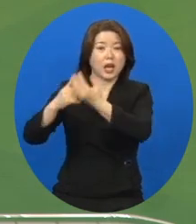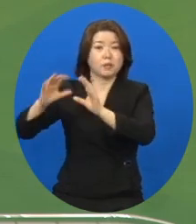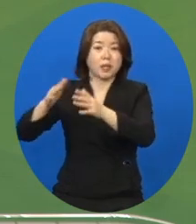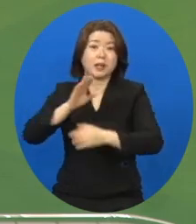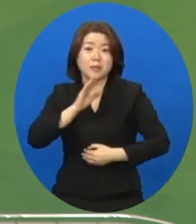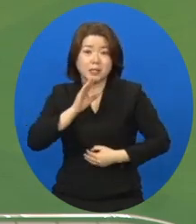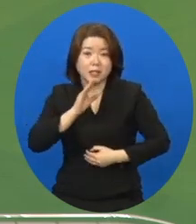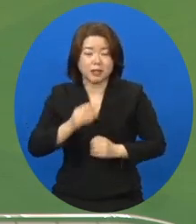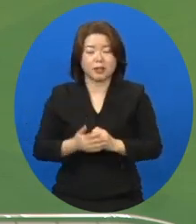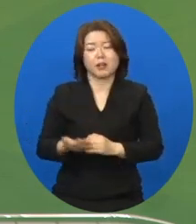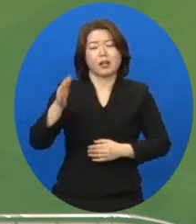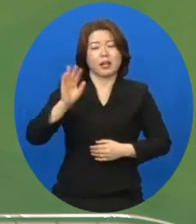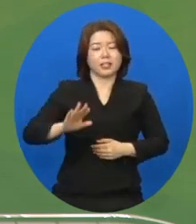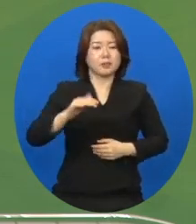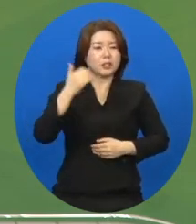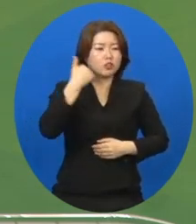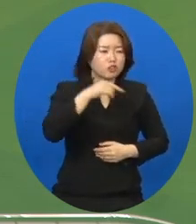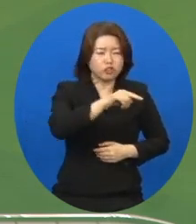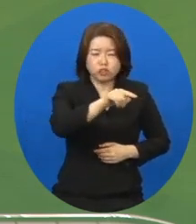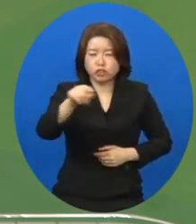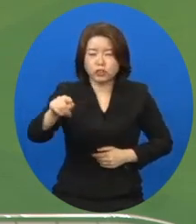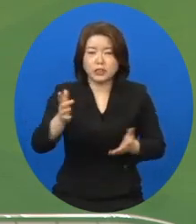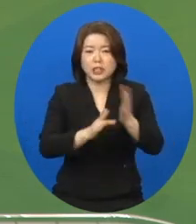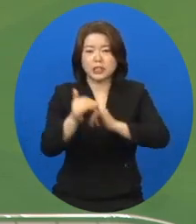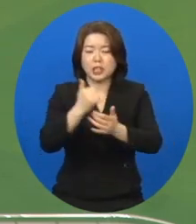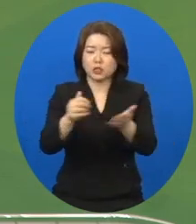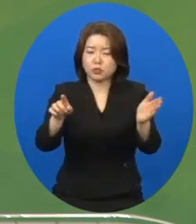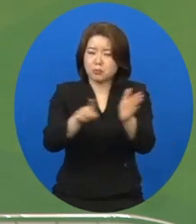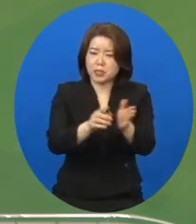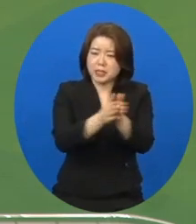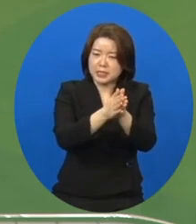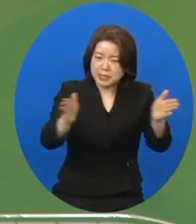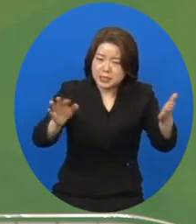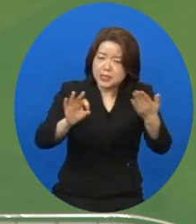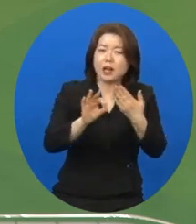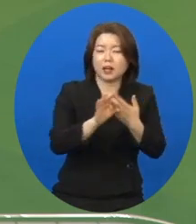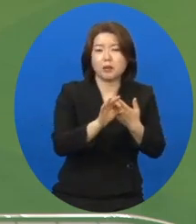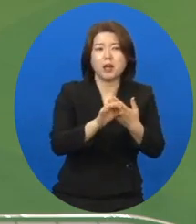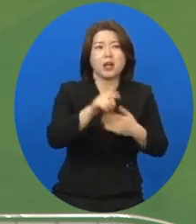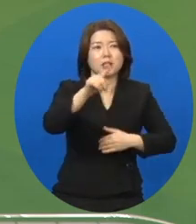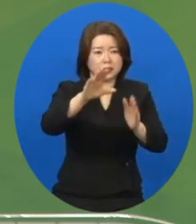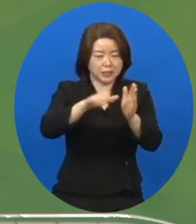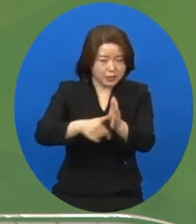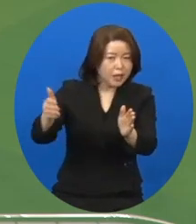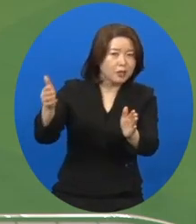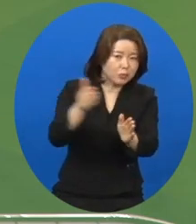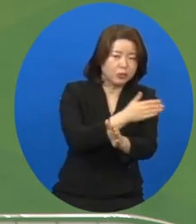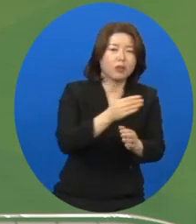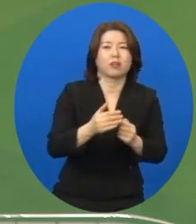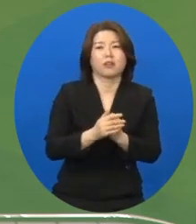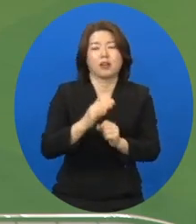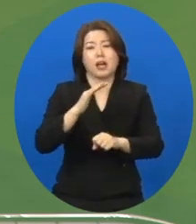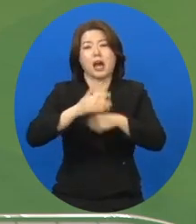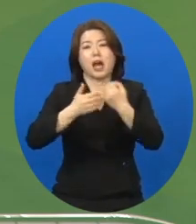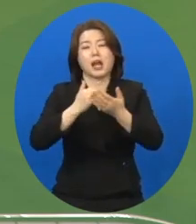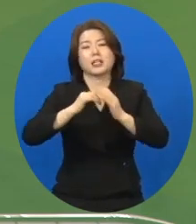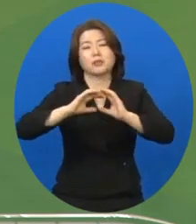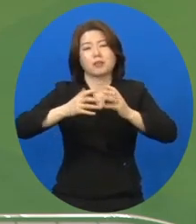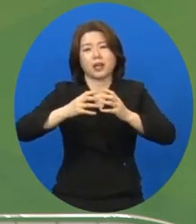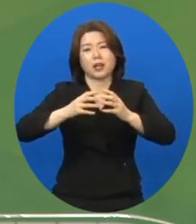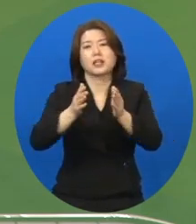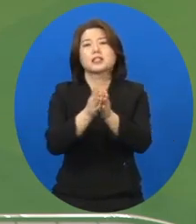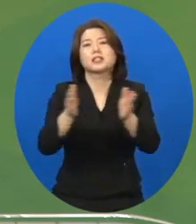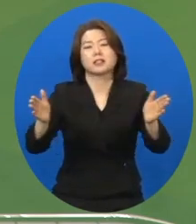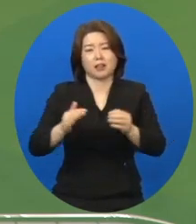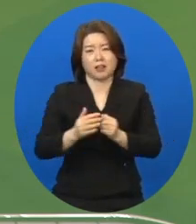누구든지 예수를 믿는 그때부터 그의 삶은 하나님의 나라의 시작입니다. 예수님이